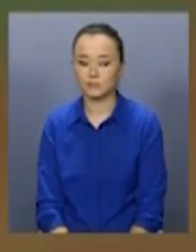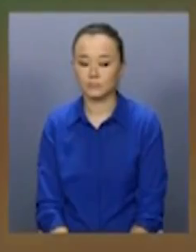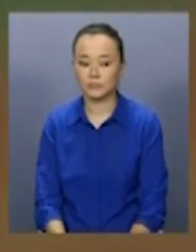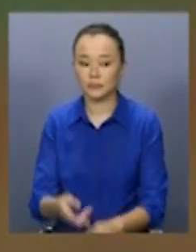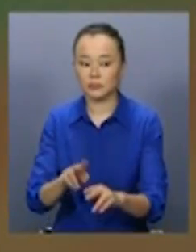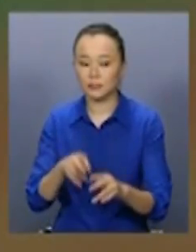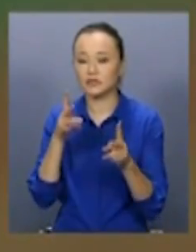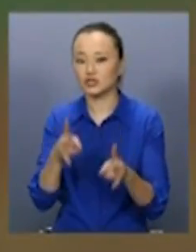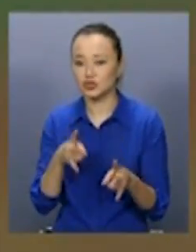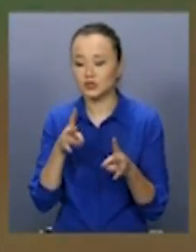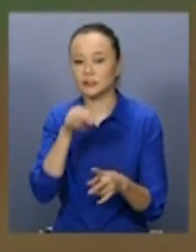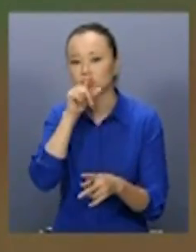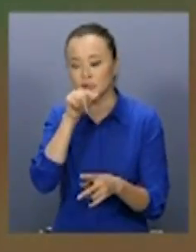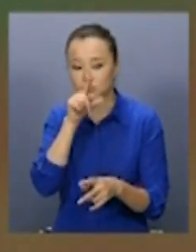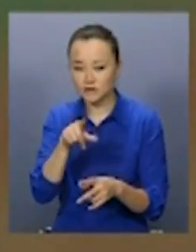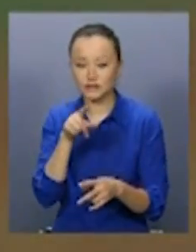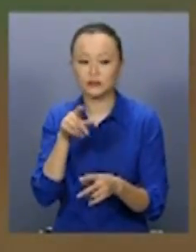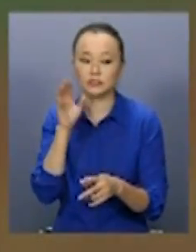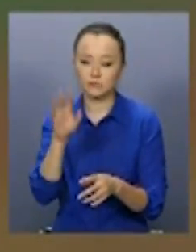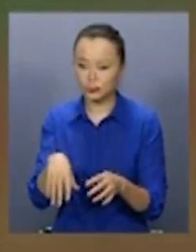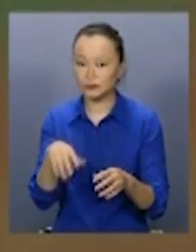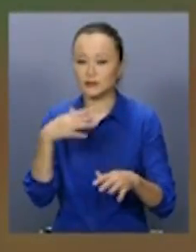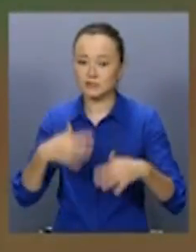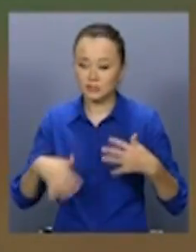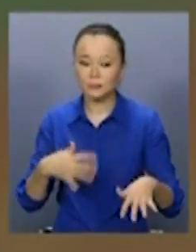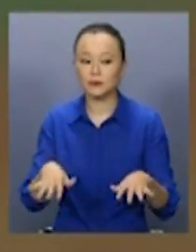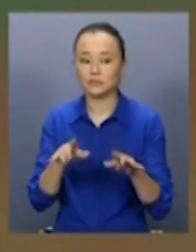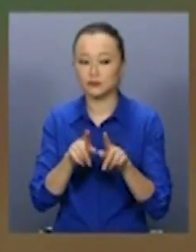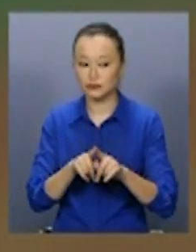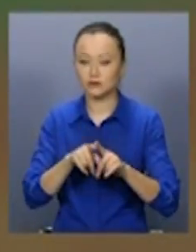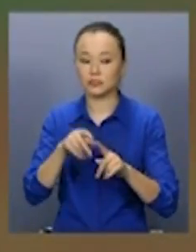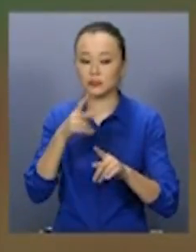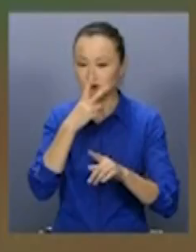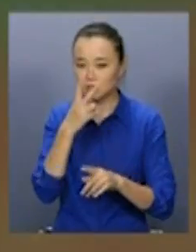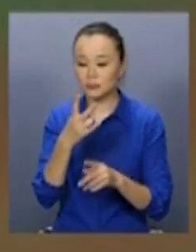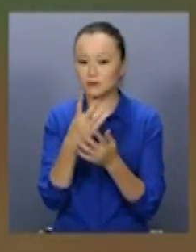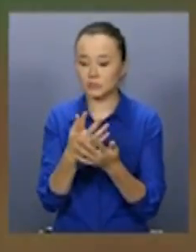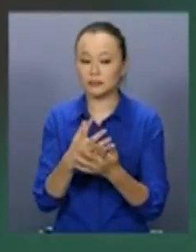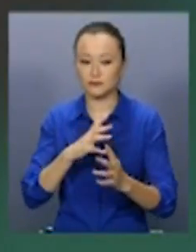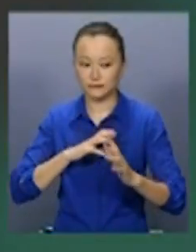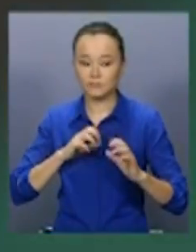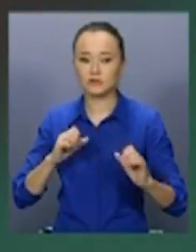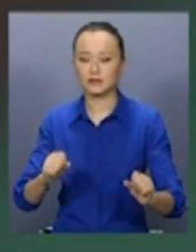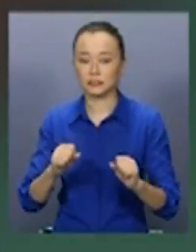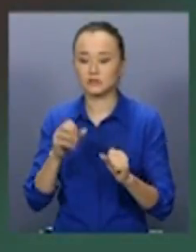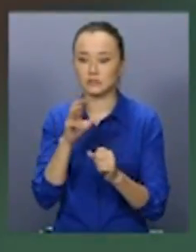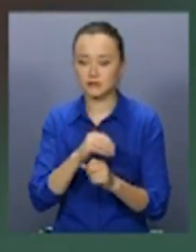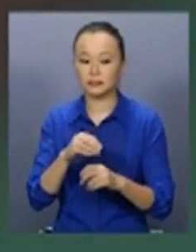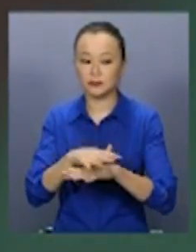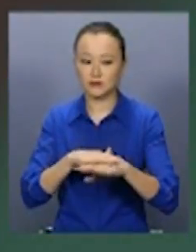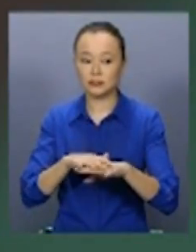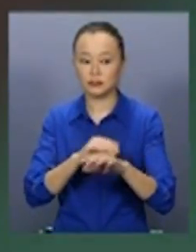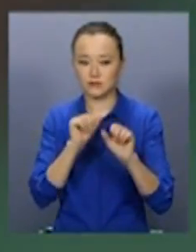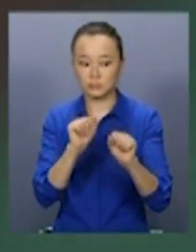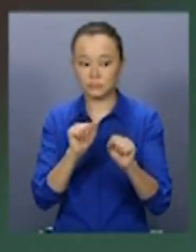Сонымен нәзік қарлығаш, болса да әлсіз талдырмаш, көрсетіп ерлік табанды, қалыпты қорғап